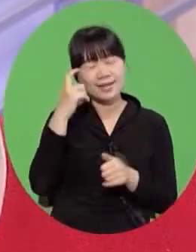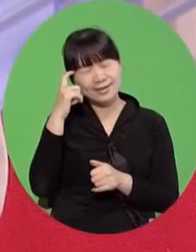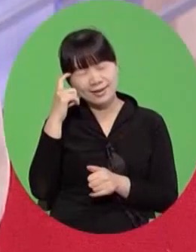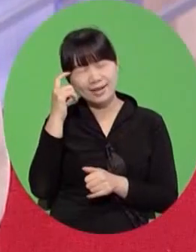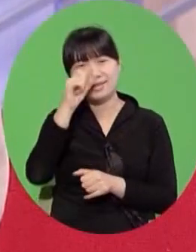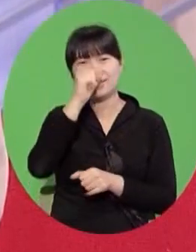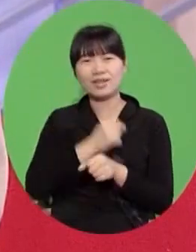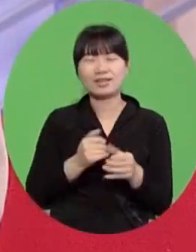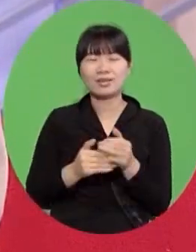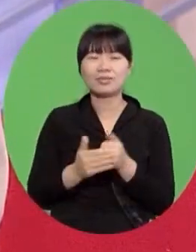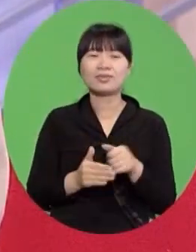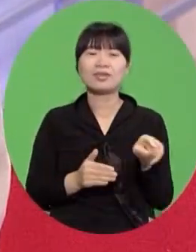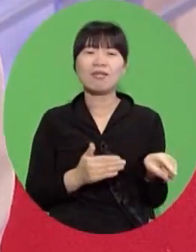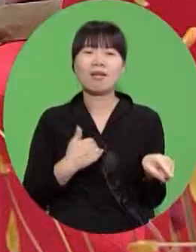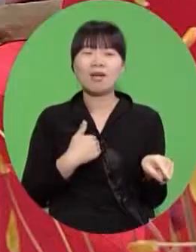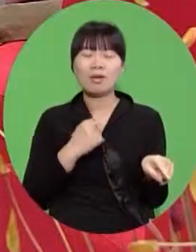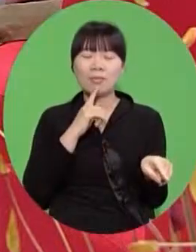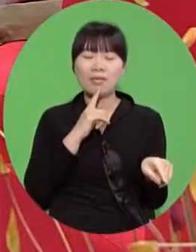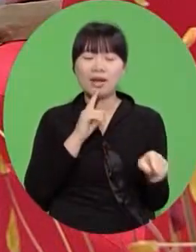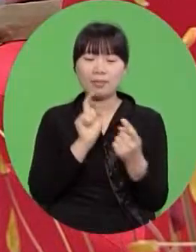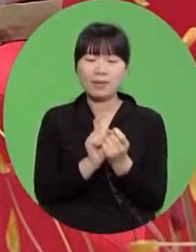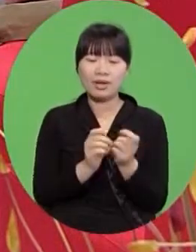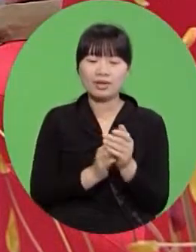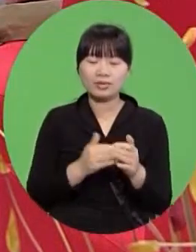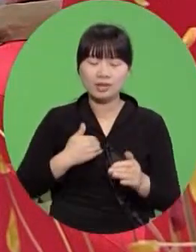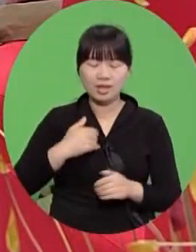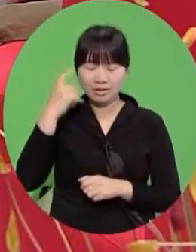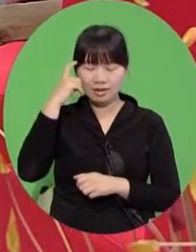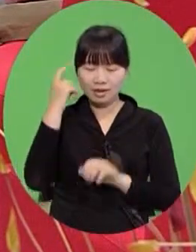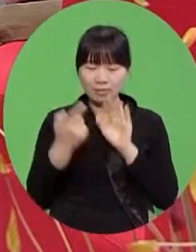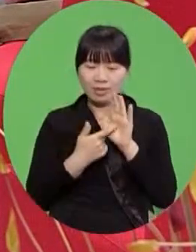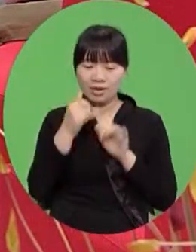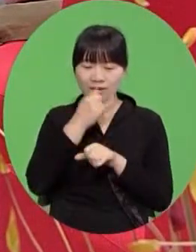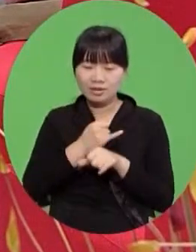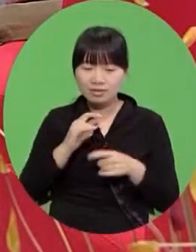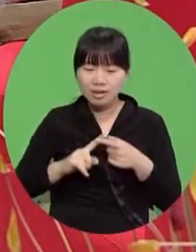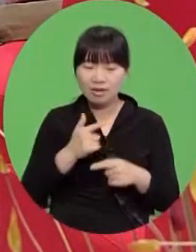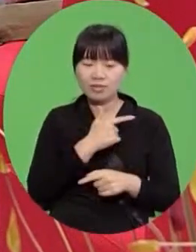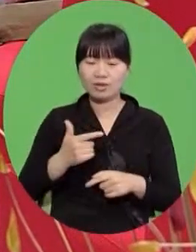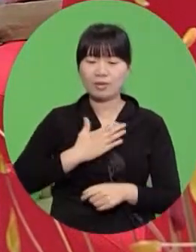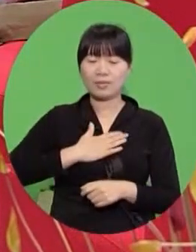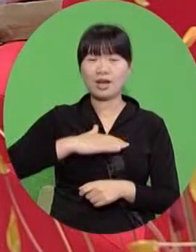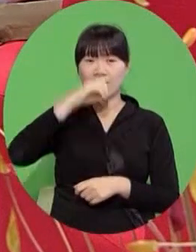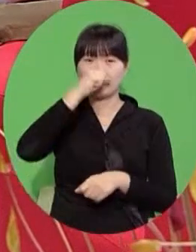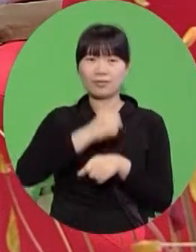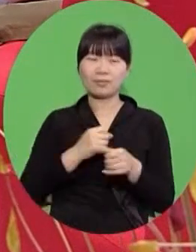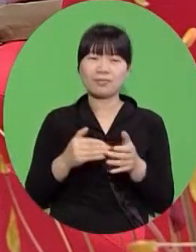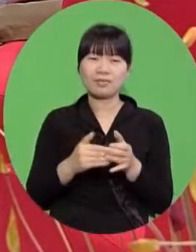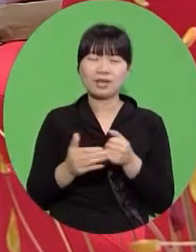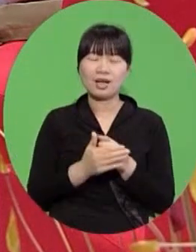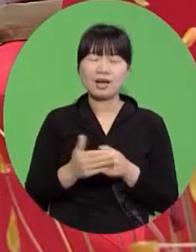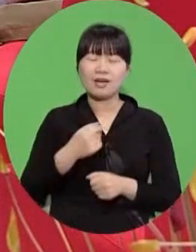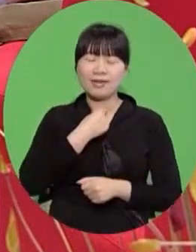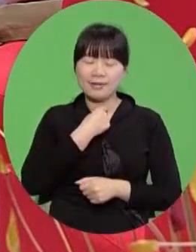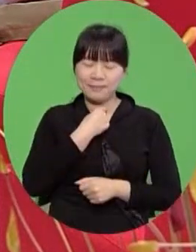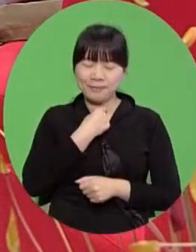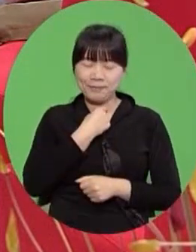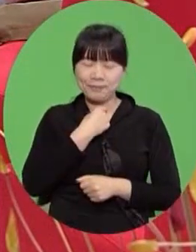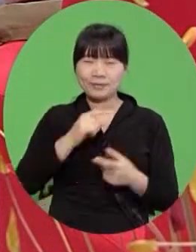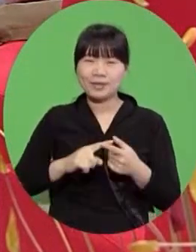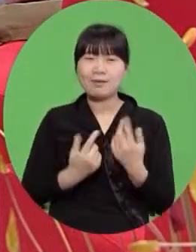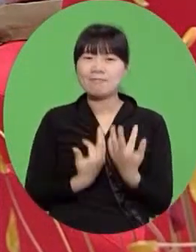아이라서 저 사람이 나한테 말을 걸고 거기서 어떤 자기의 생각을 표현하는 것들이 되게 뿌듯해요. 네. 그래서 저는 욕망에 불을